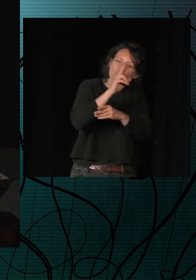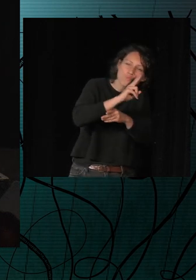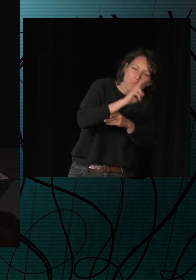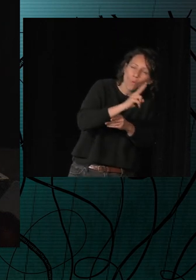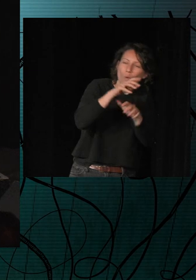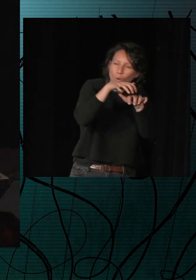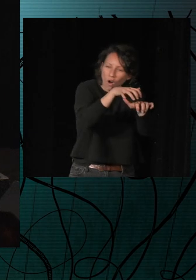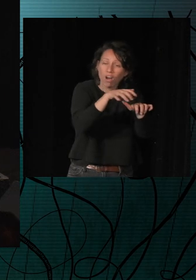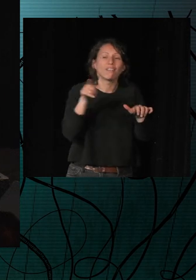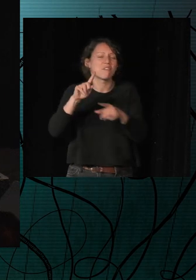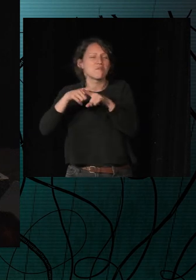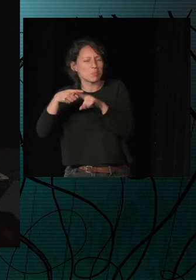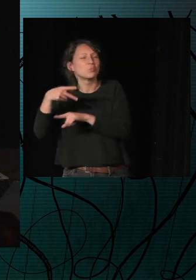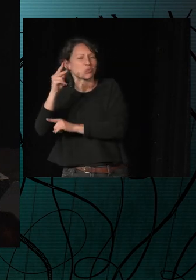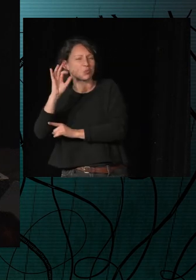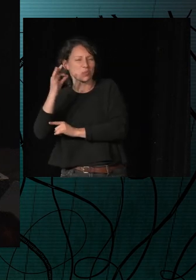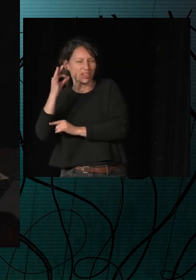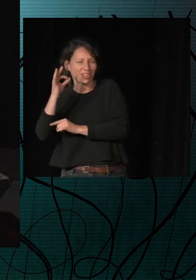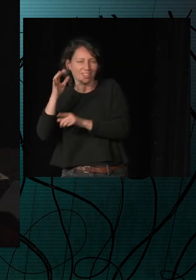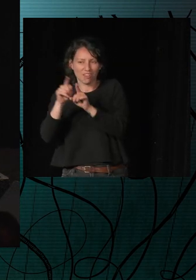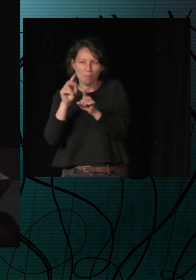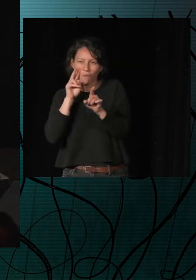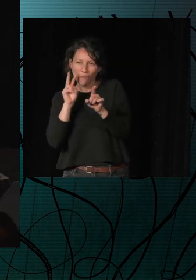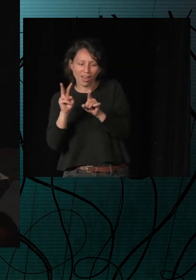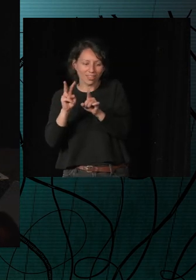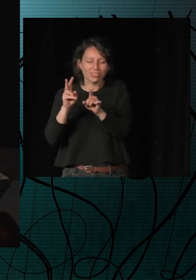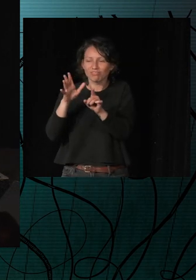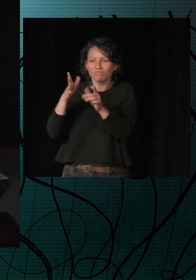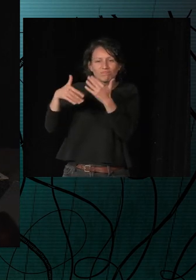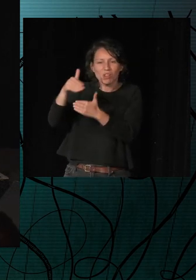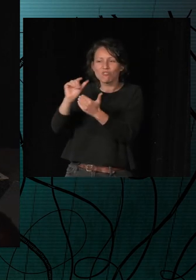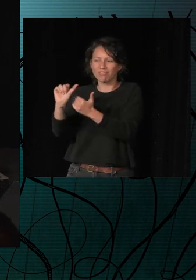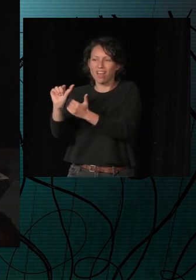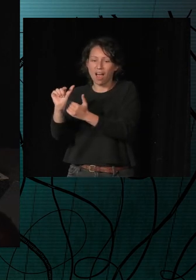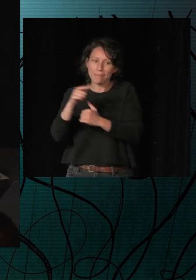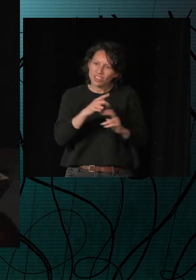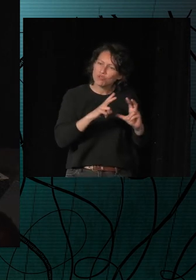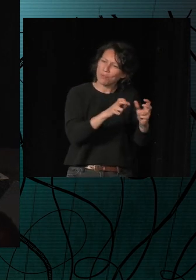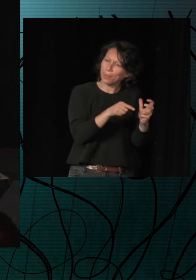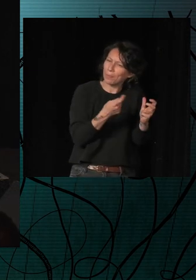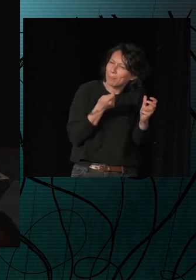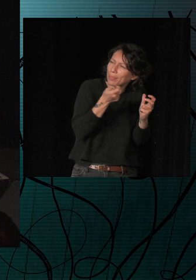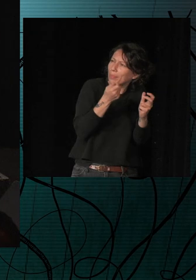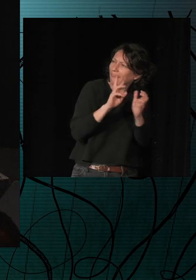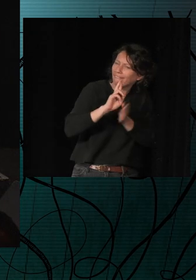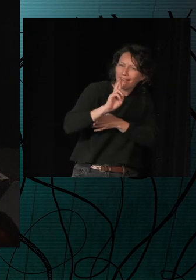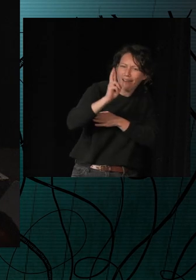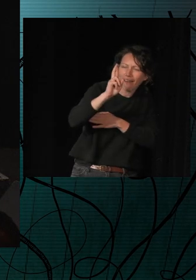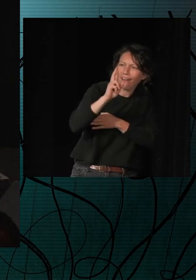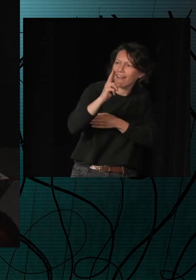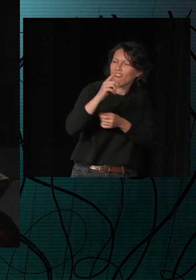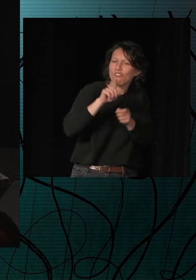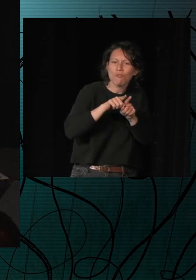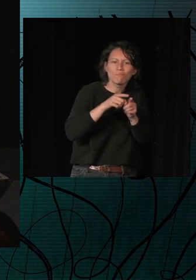à la fois flippante par certains aspects et en même temps à faire rire et dans le jeu vidéo bah je vois pas énormément d'exemples ça